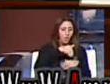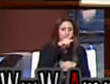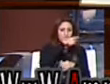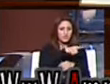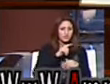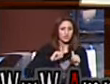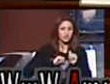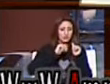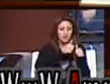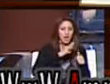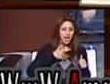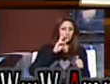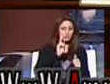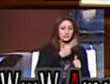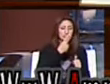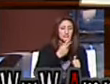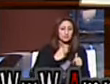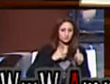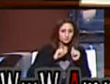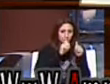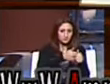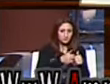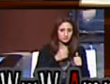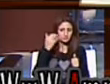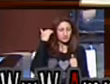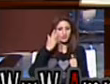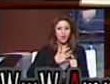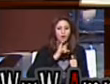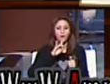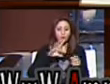اندراوس واندراوس نفسه كانوا من هواة جمع الاثار،